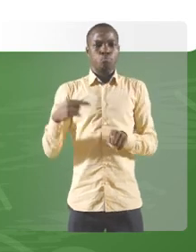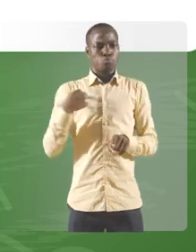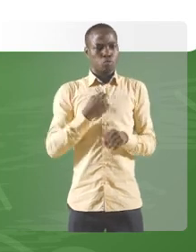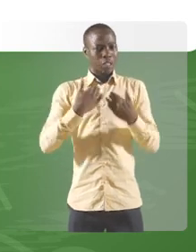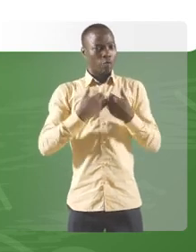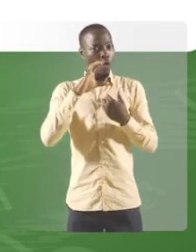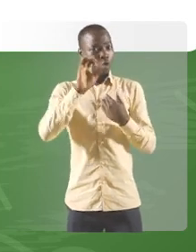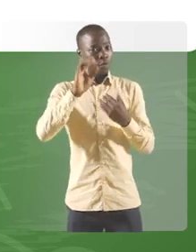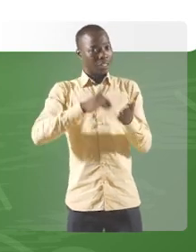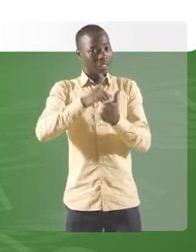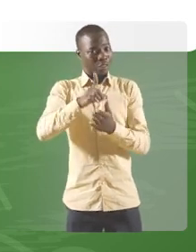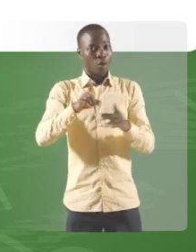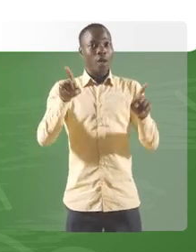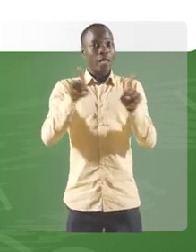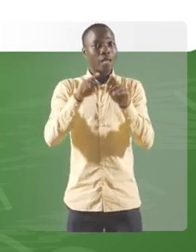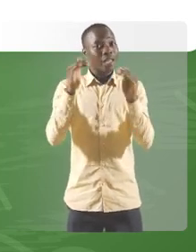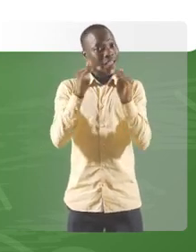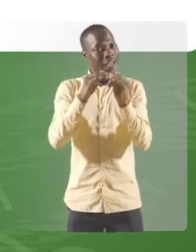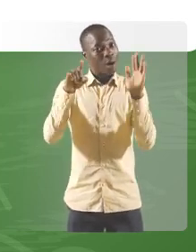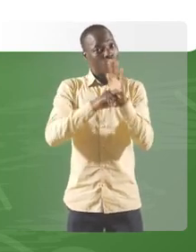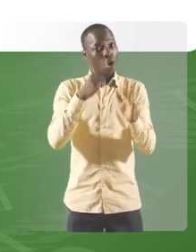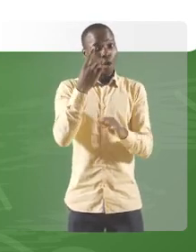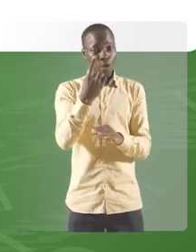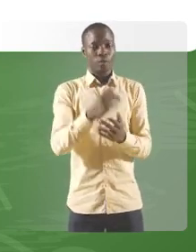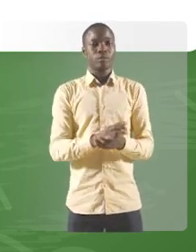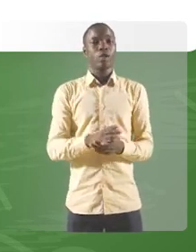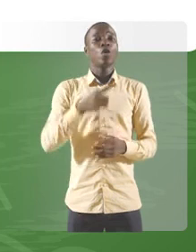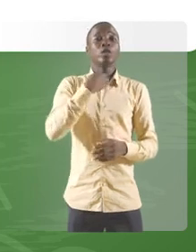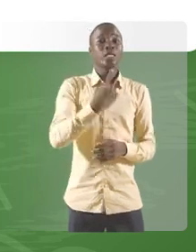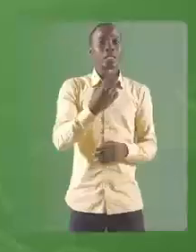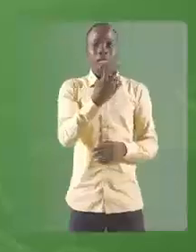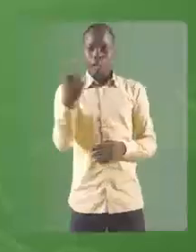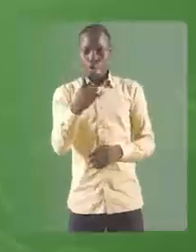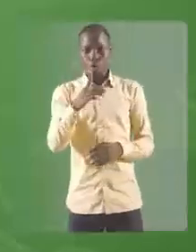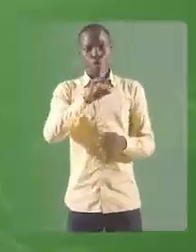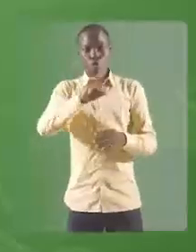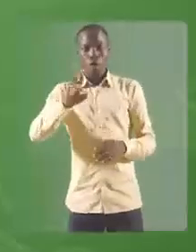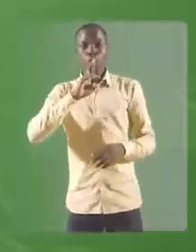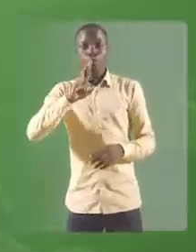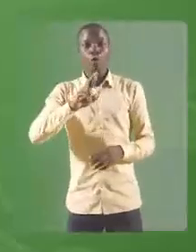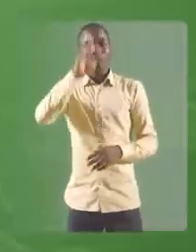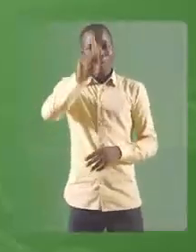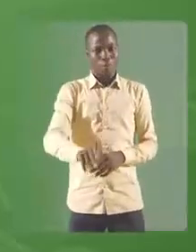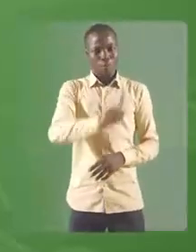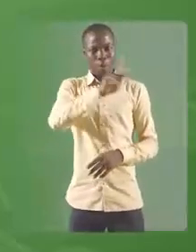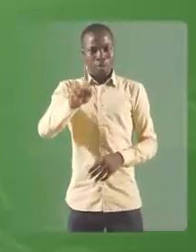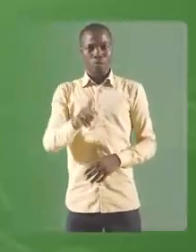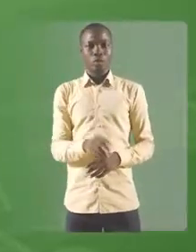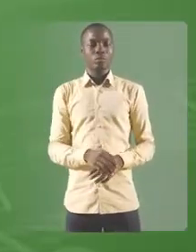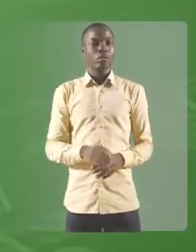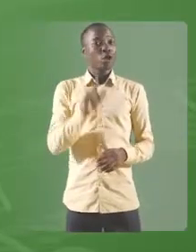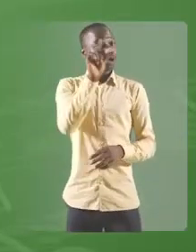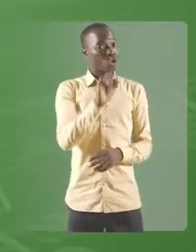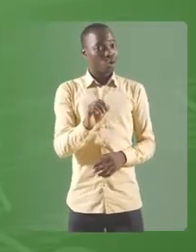1, on dit que les droites AB et AC sont perpendiculaires. Donc chez vous à la maison, je